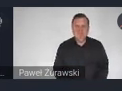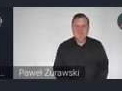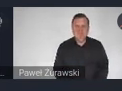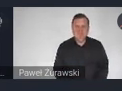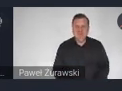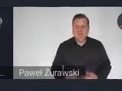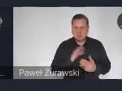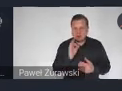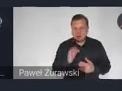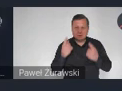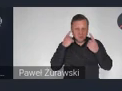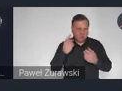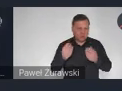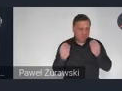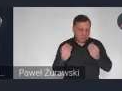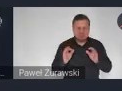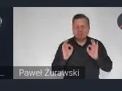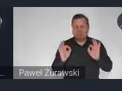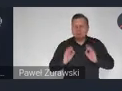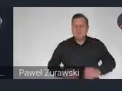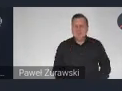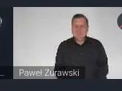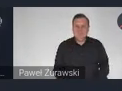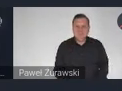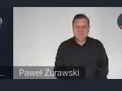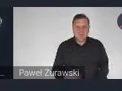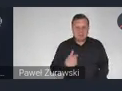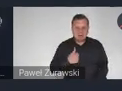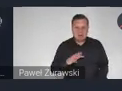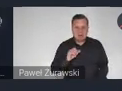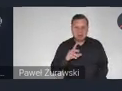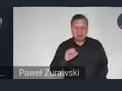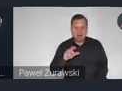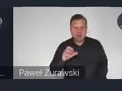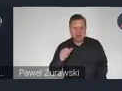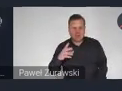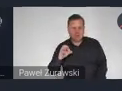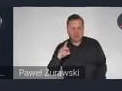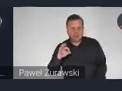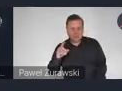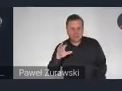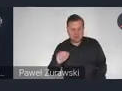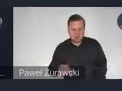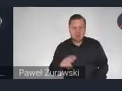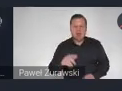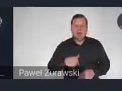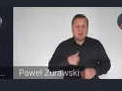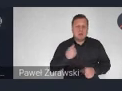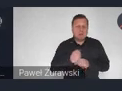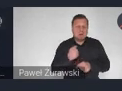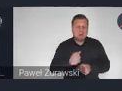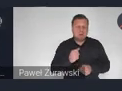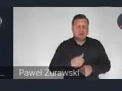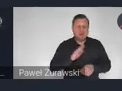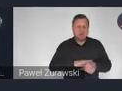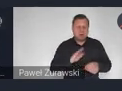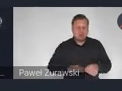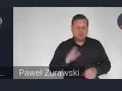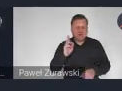Dzień dobry słychać wspaniale Nazywam się Liliana grupińska jestem pracownikiem Narodowego Instytutu wolności i